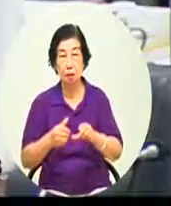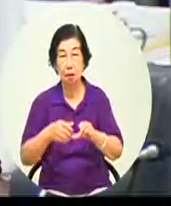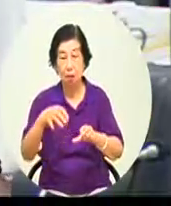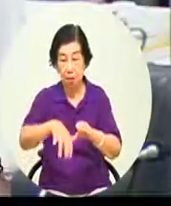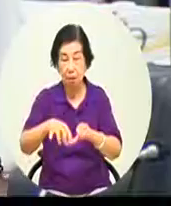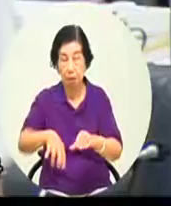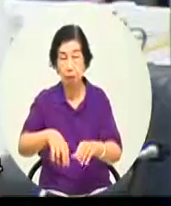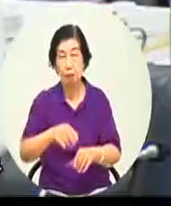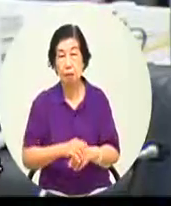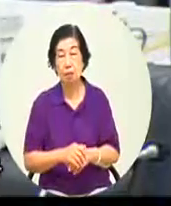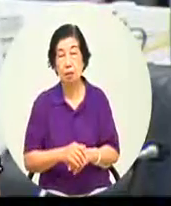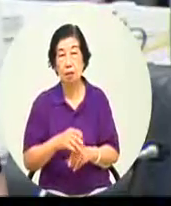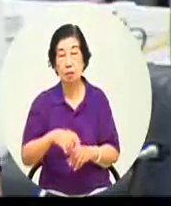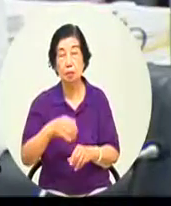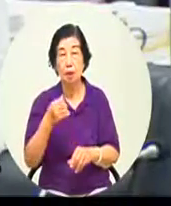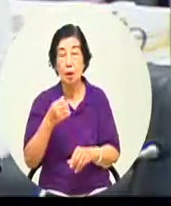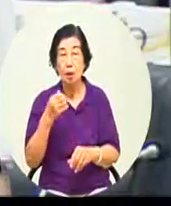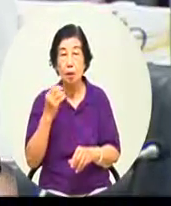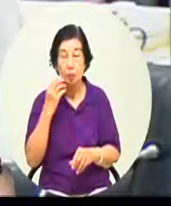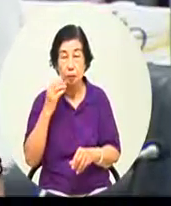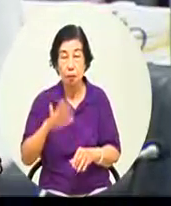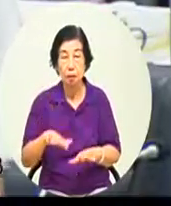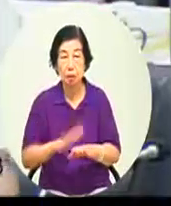许呀，